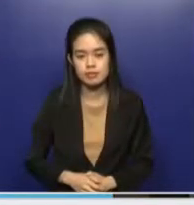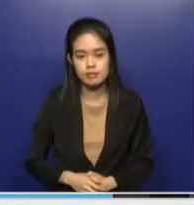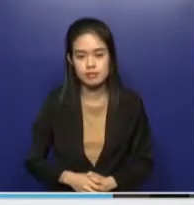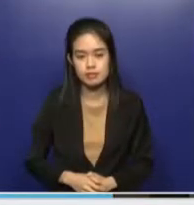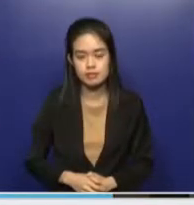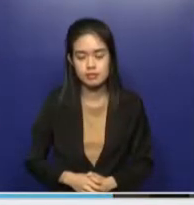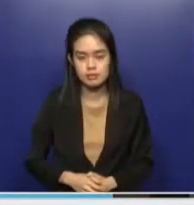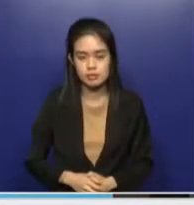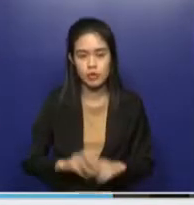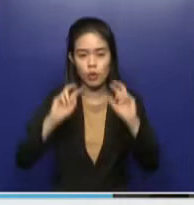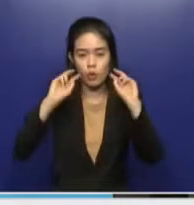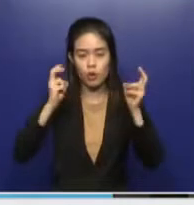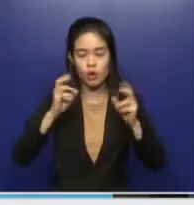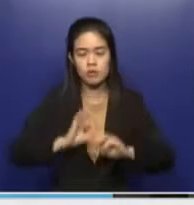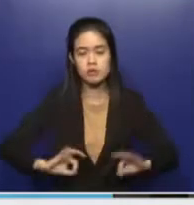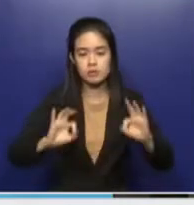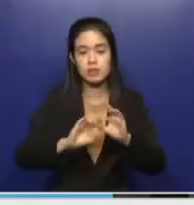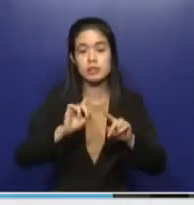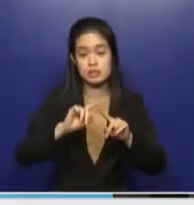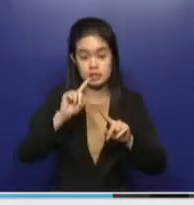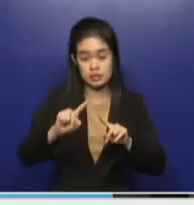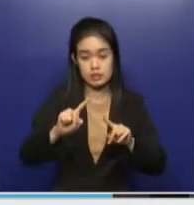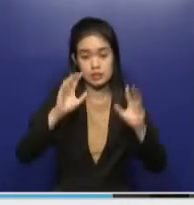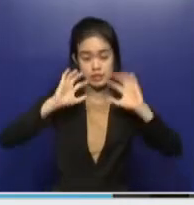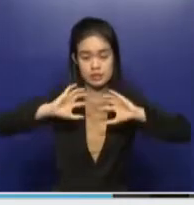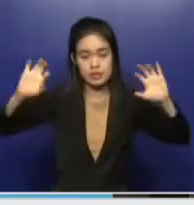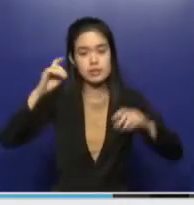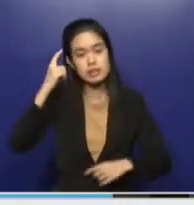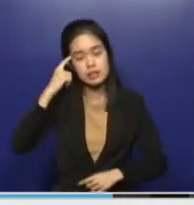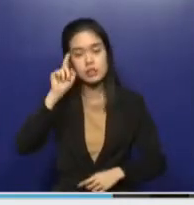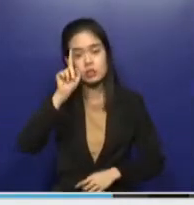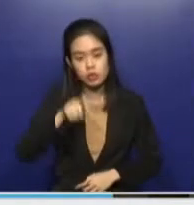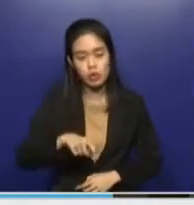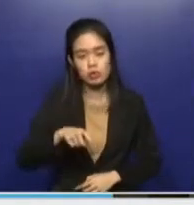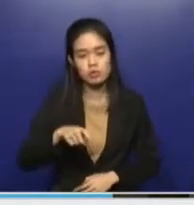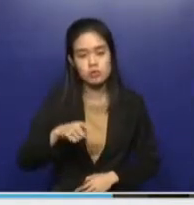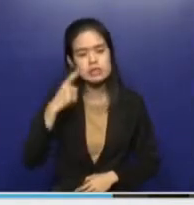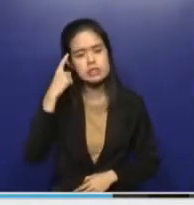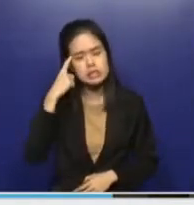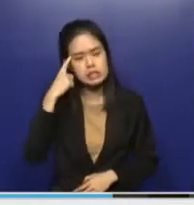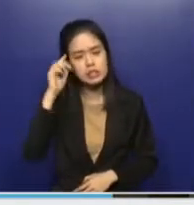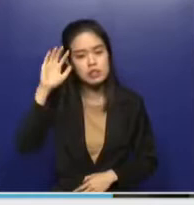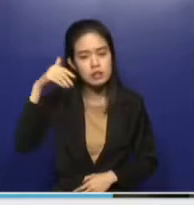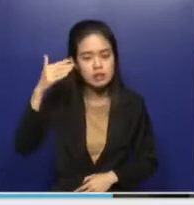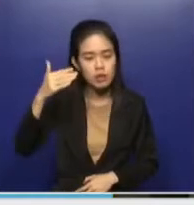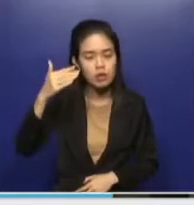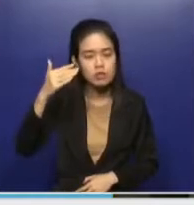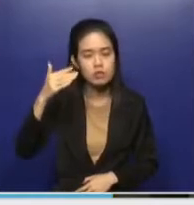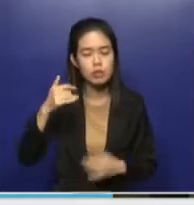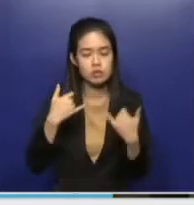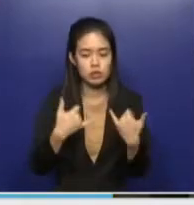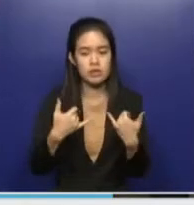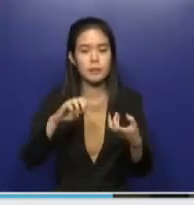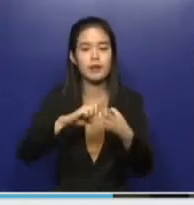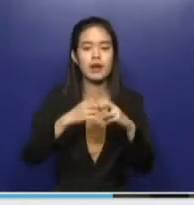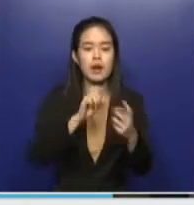ประเด็นที่1ที่ผมคิดว่ารัฐบาลจะต้องคิดก็คือประเด็นว่าด้วยการคาดการล่วงหน้าว่าเหตุการณ์จะเกิด